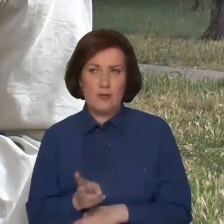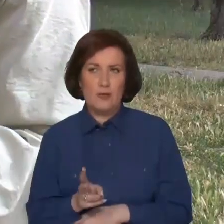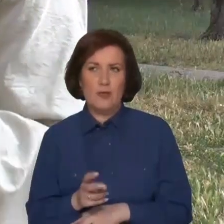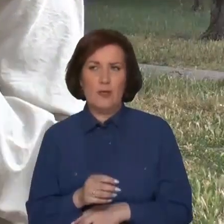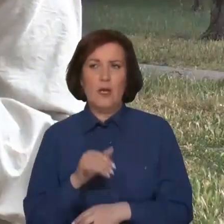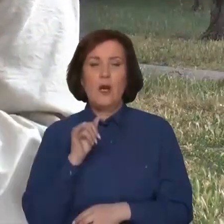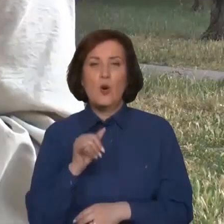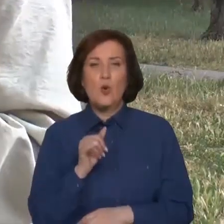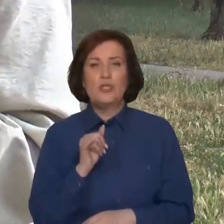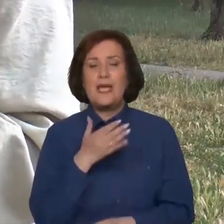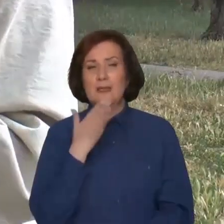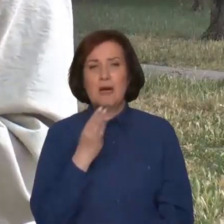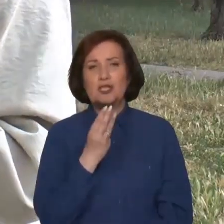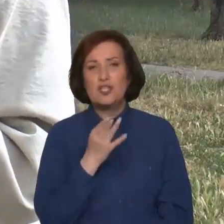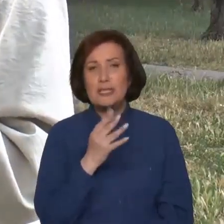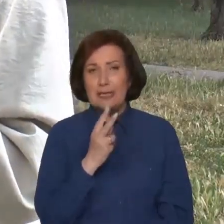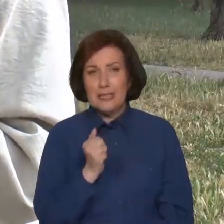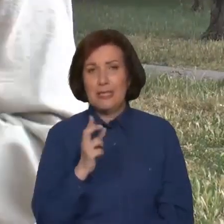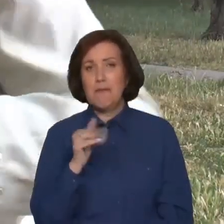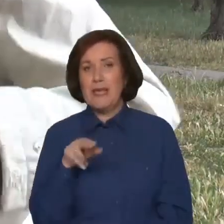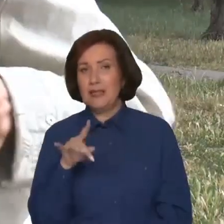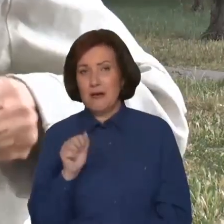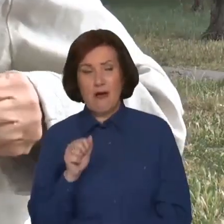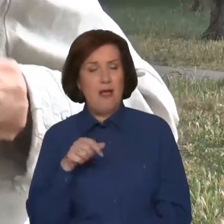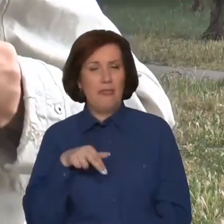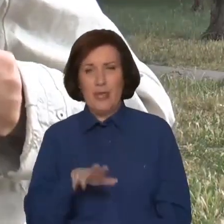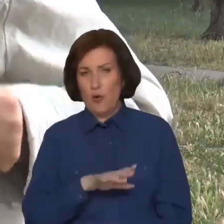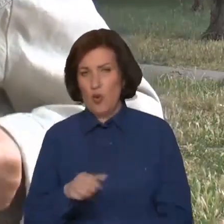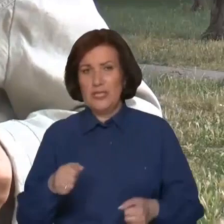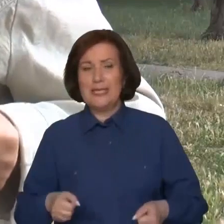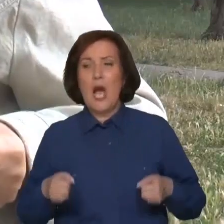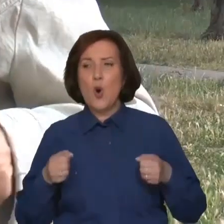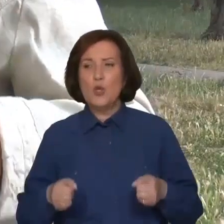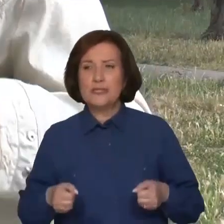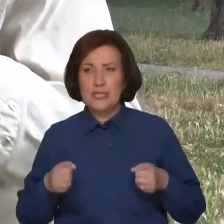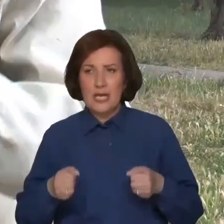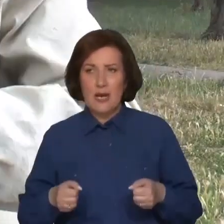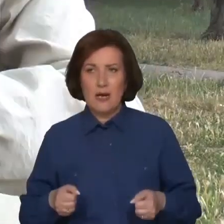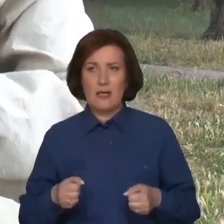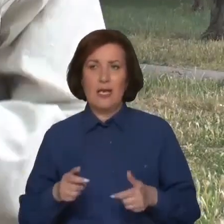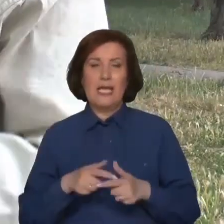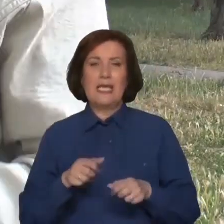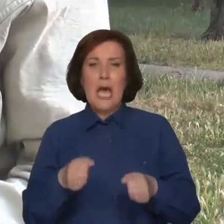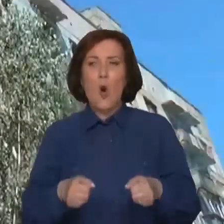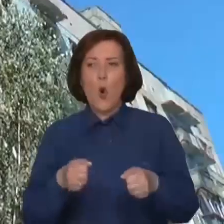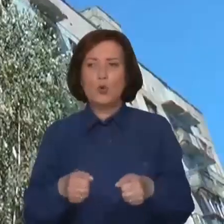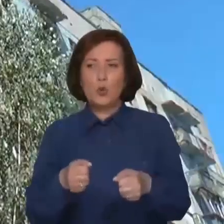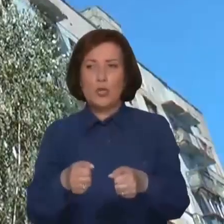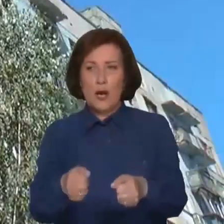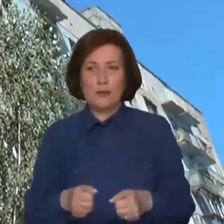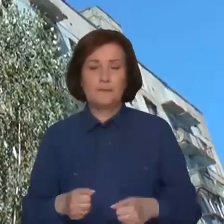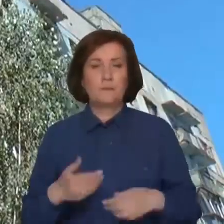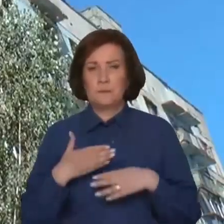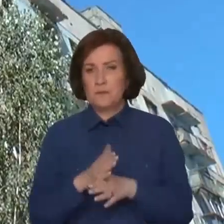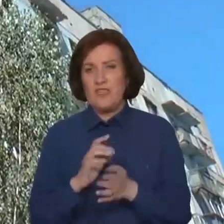У нього шийки бедра немає, він не ходить, на костилях рухається і на ходунках.